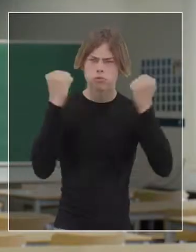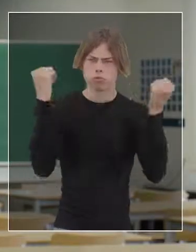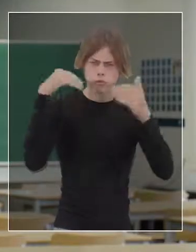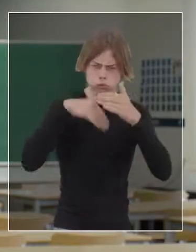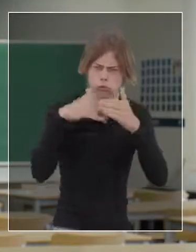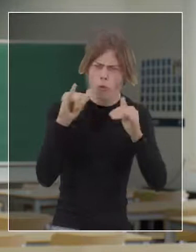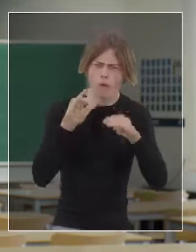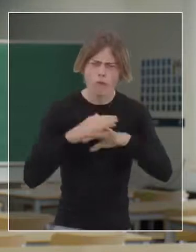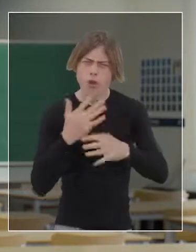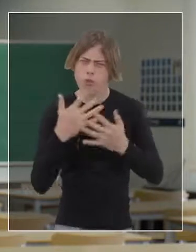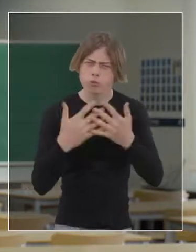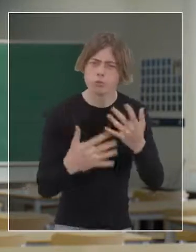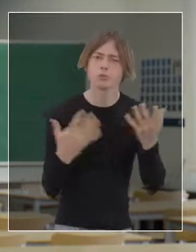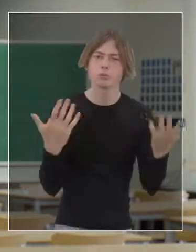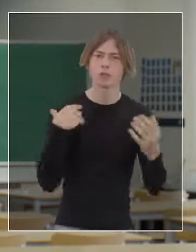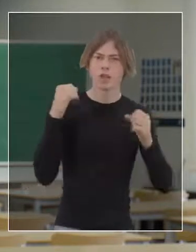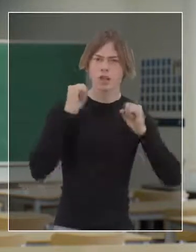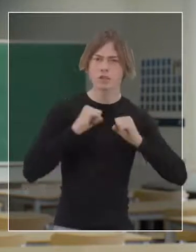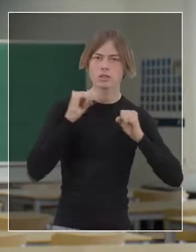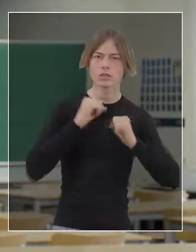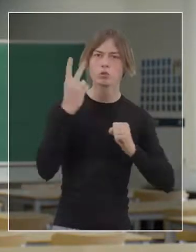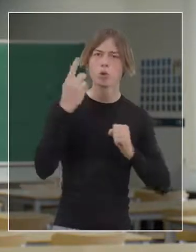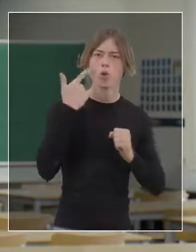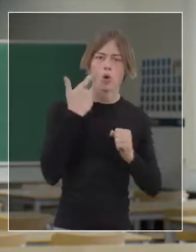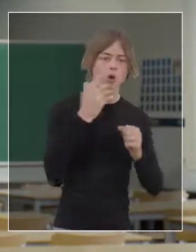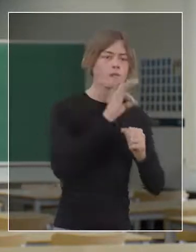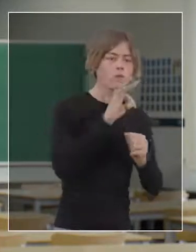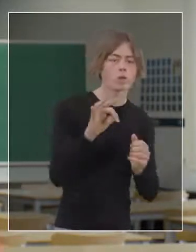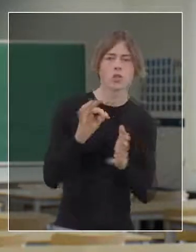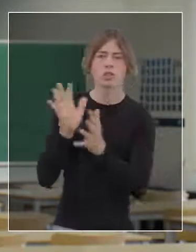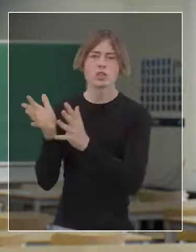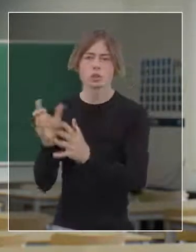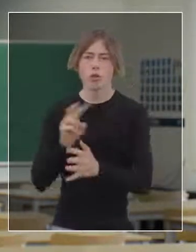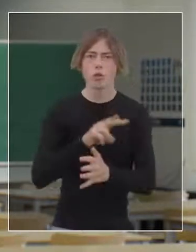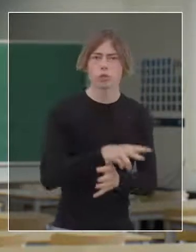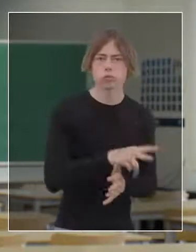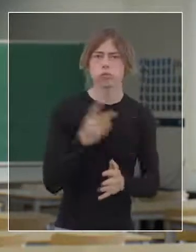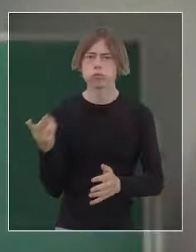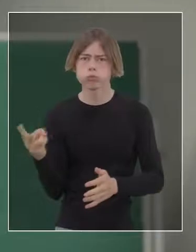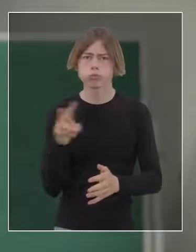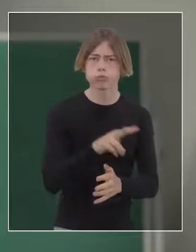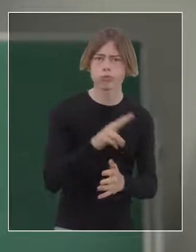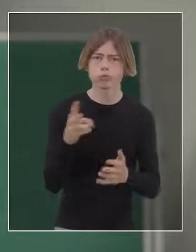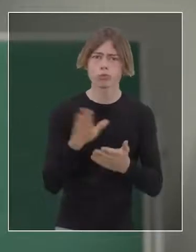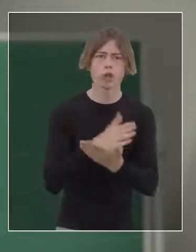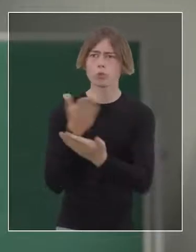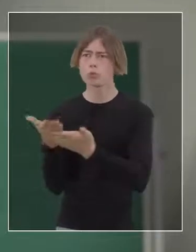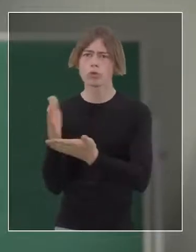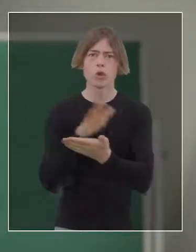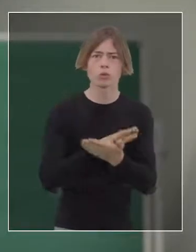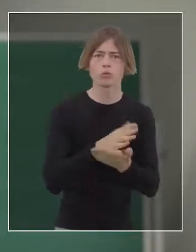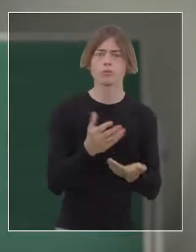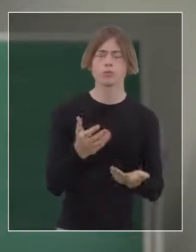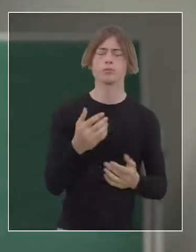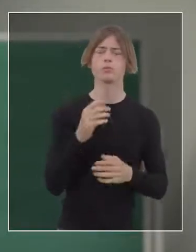Il y a de nombreux exercices sur les deux et ça varie en fait, on passe d'une langue à l'autre, du coup on